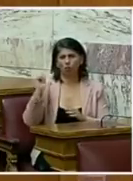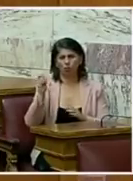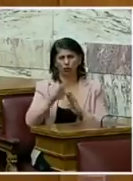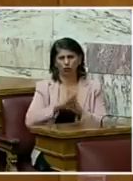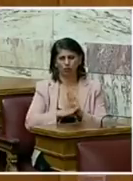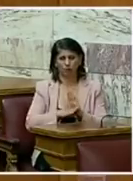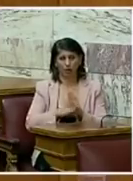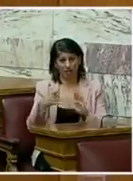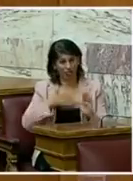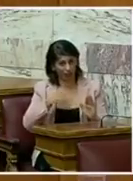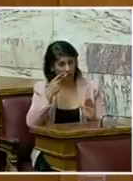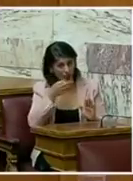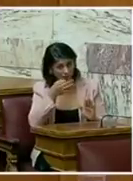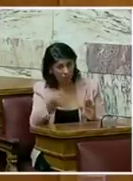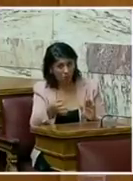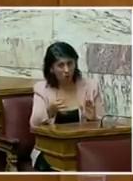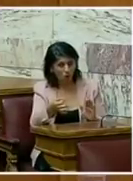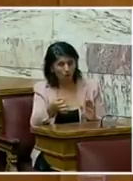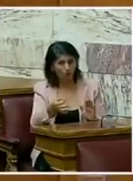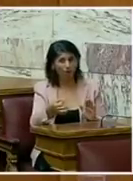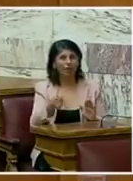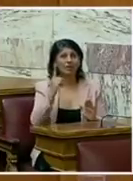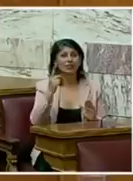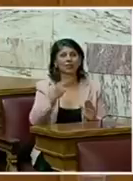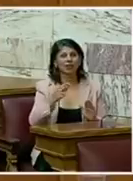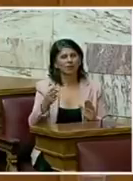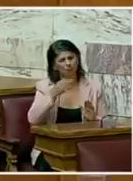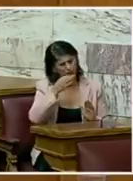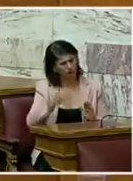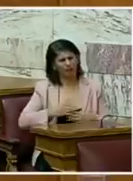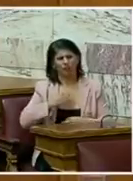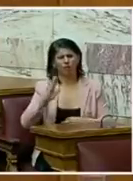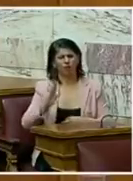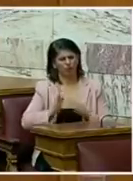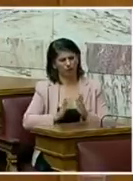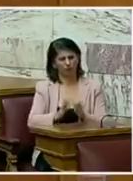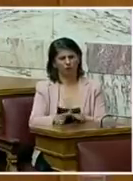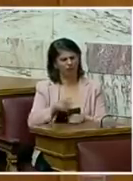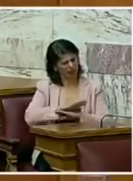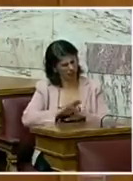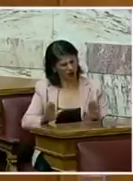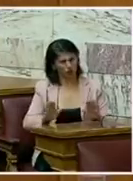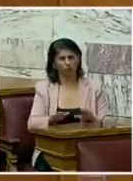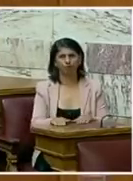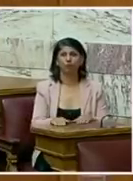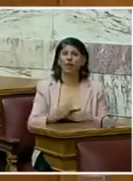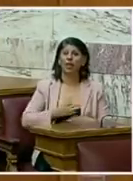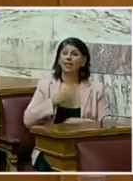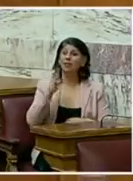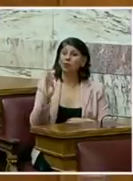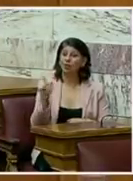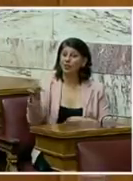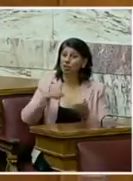Θέλετε να σας πω, λοιπόν, ας πάμε τώρα σε ένα θέμα, κύριε Βορύδη, που είπατε. Και τελειώνω. Κύριε Βορύδη, ως